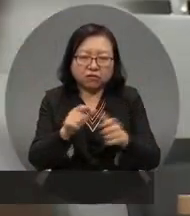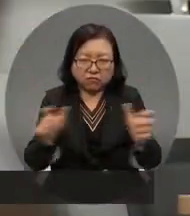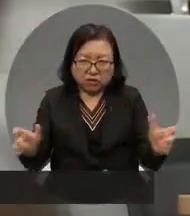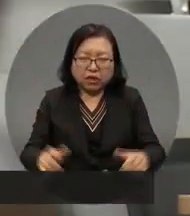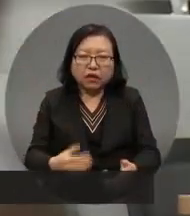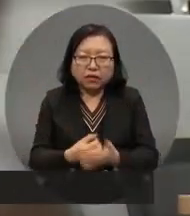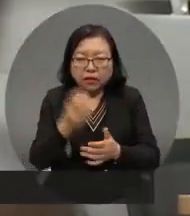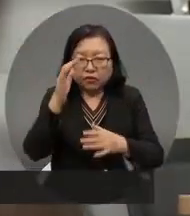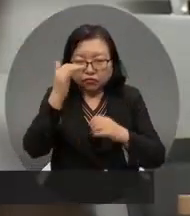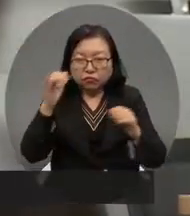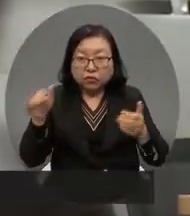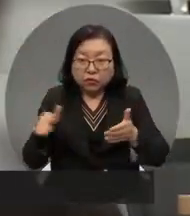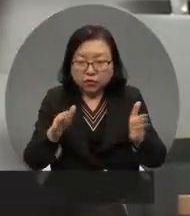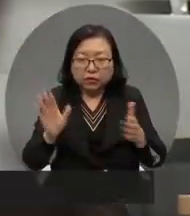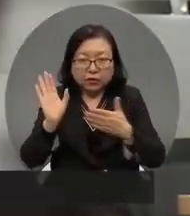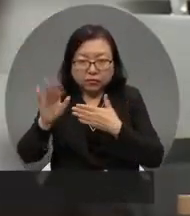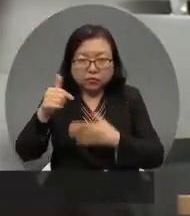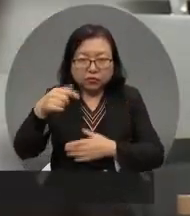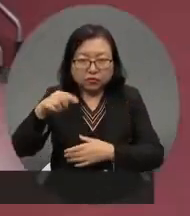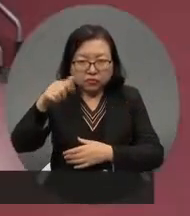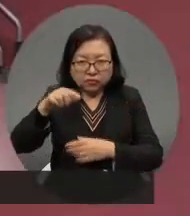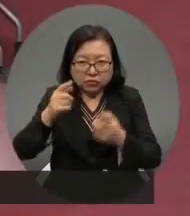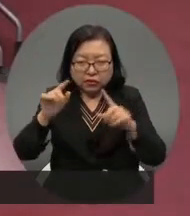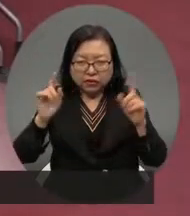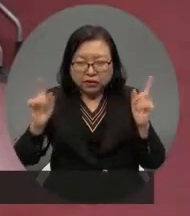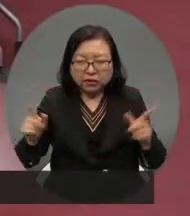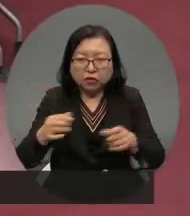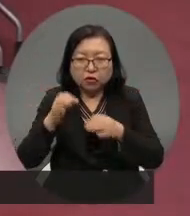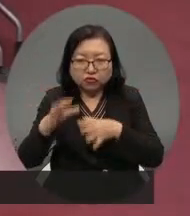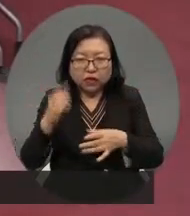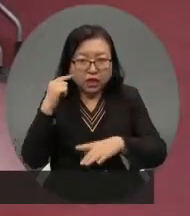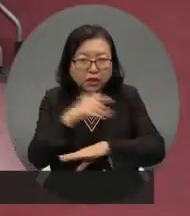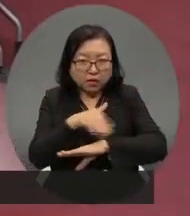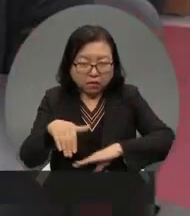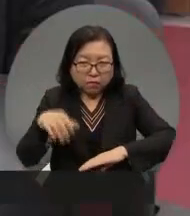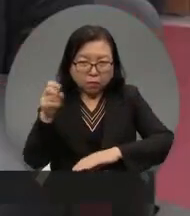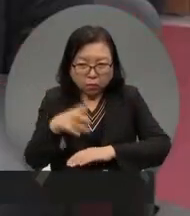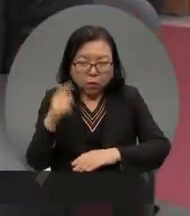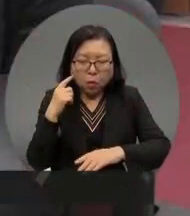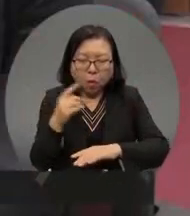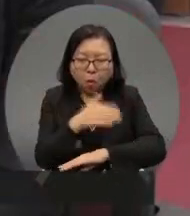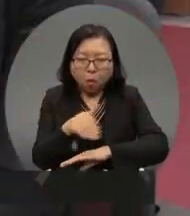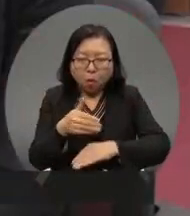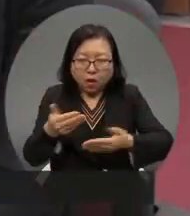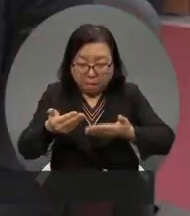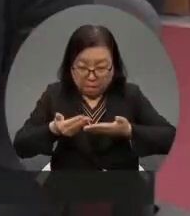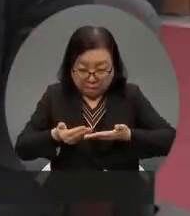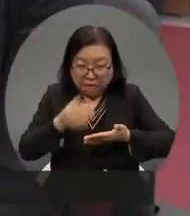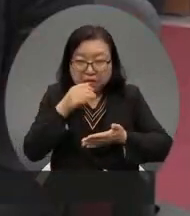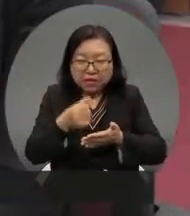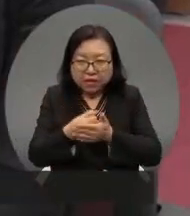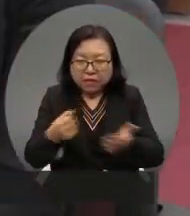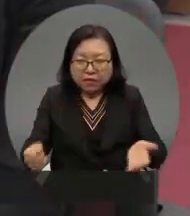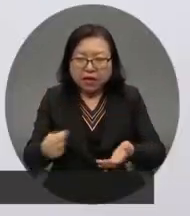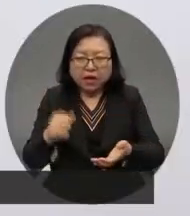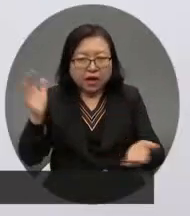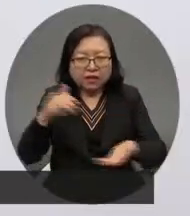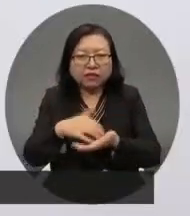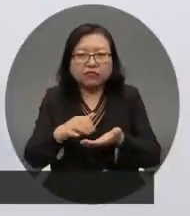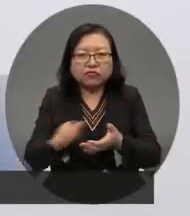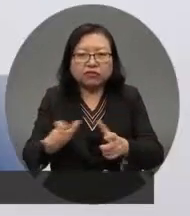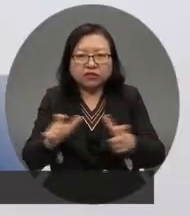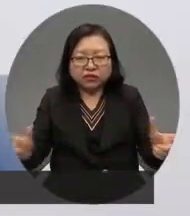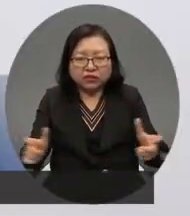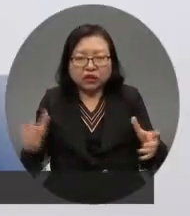건국대가 구체적인 투자 계획과 지역 인재 선발 계획을 제출해 증원을 요청하기로 마음을 바꿨다고 밝혔습니다. 그중에 이제